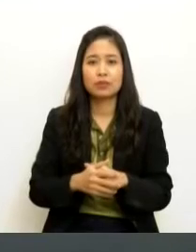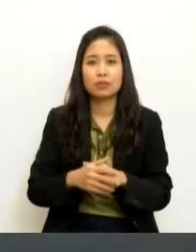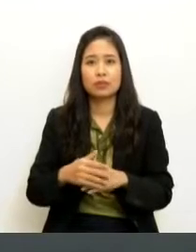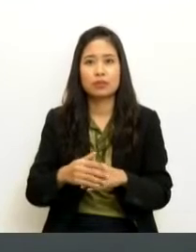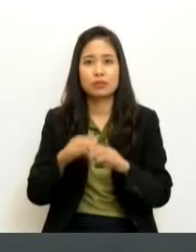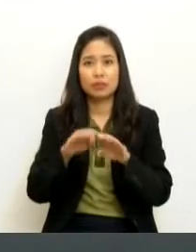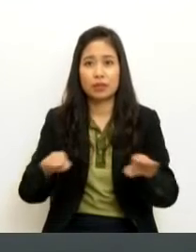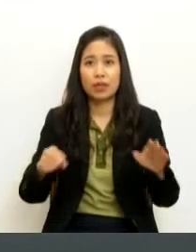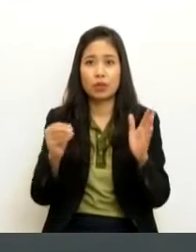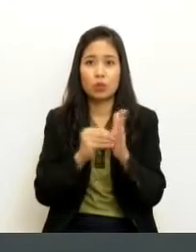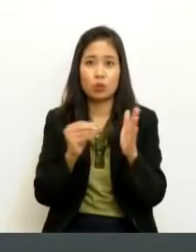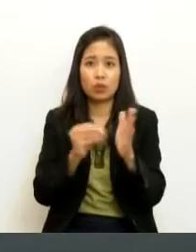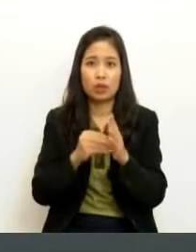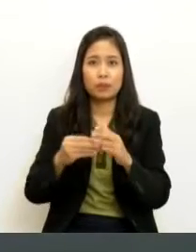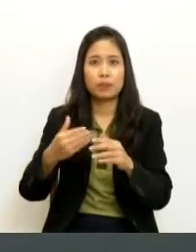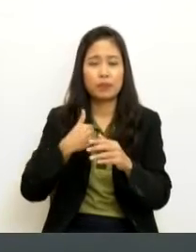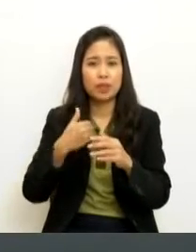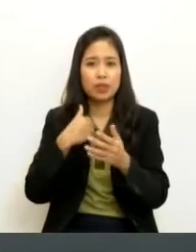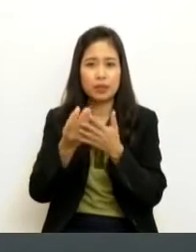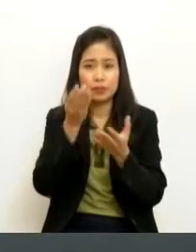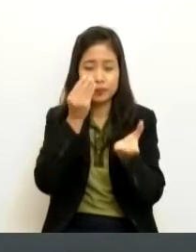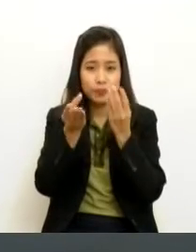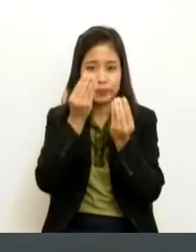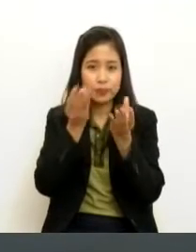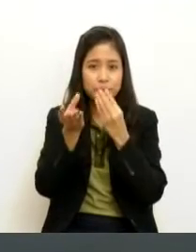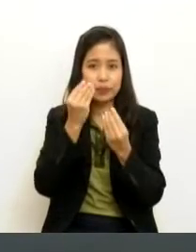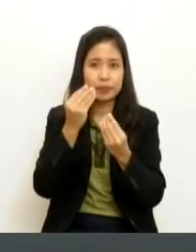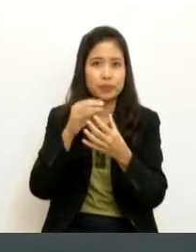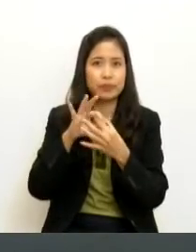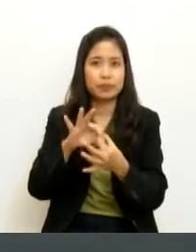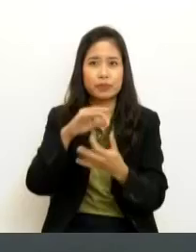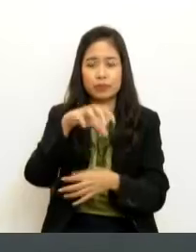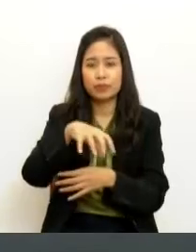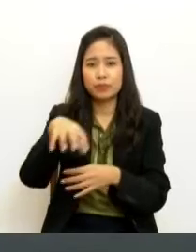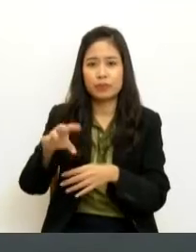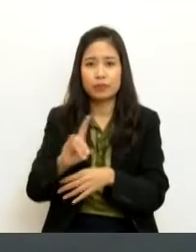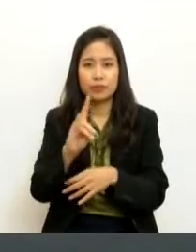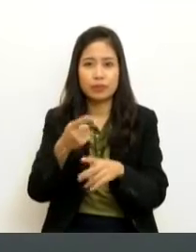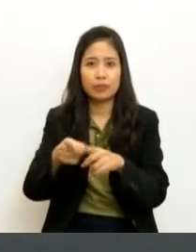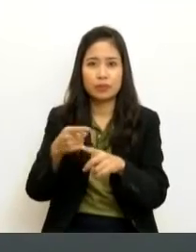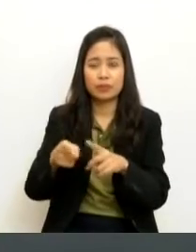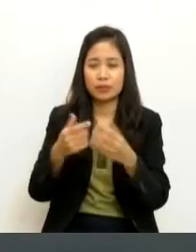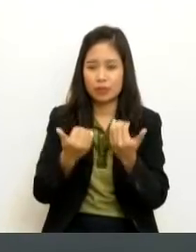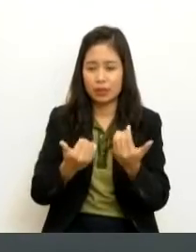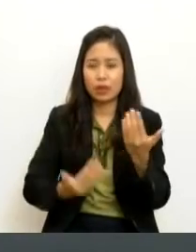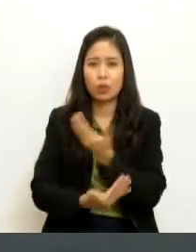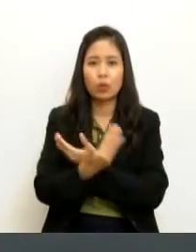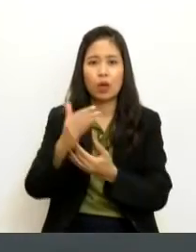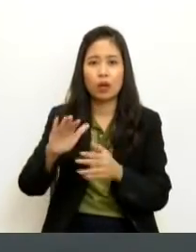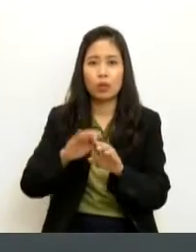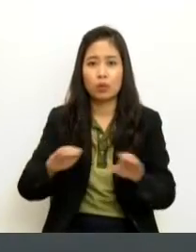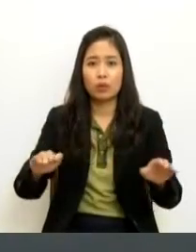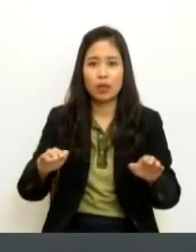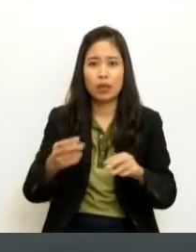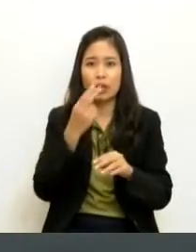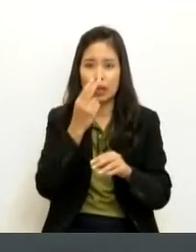ทพไม่มีโอกาสได้เรียนรู้เกี่ยวกับพืชพันธุ์แล้วก็สัตว์ป่าครั้งนี้ถือว่าเป็นโอกาสของเด็กๆที่ได้มาเรียนรู้กับ